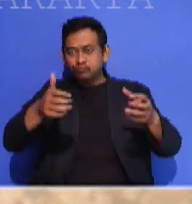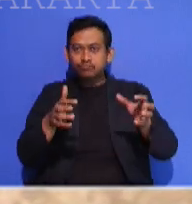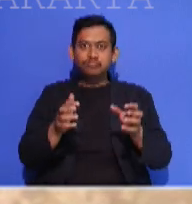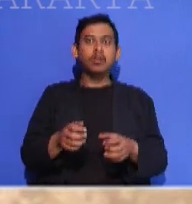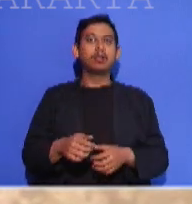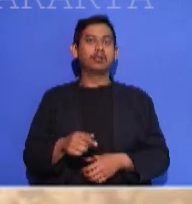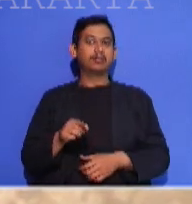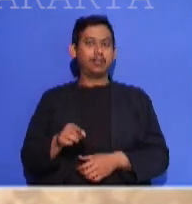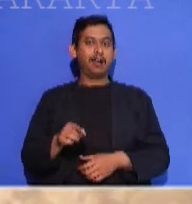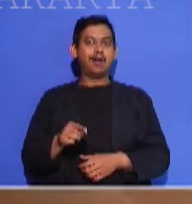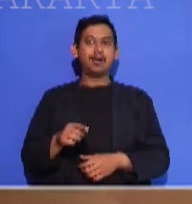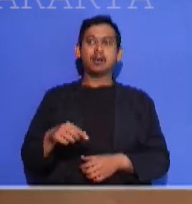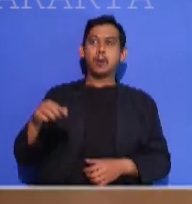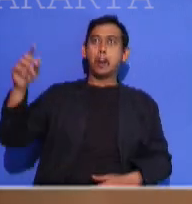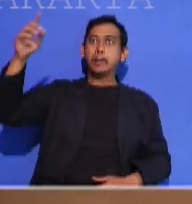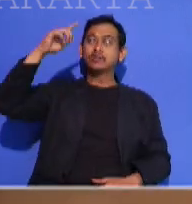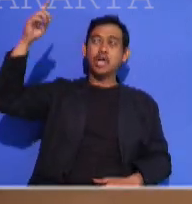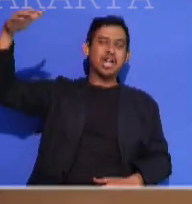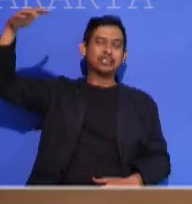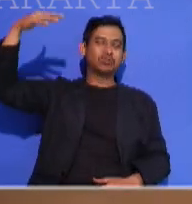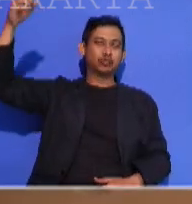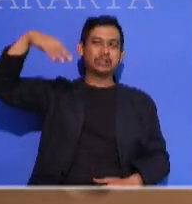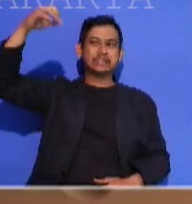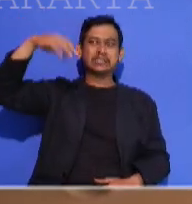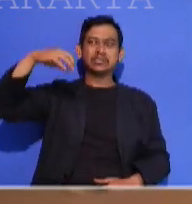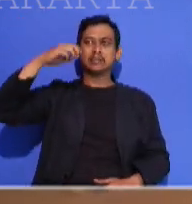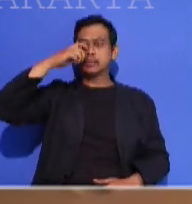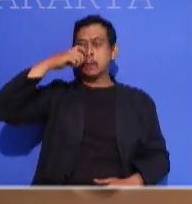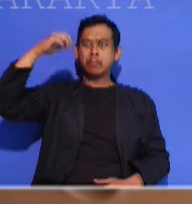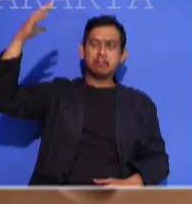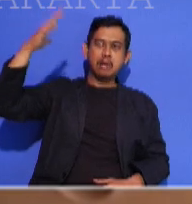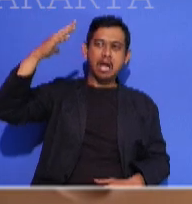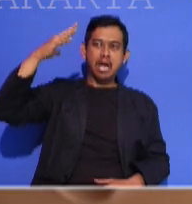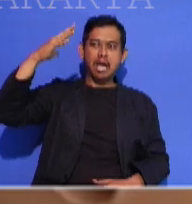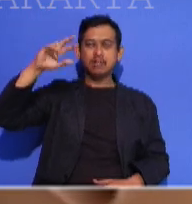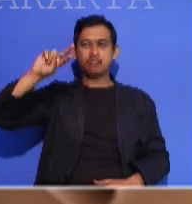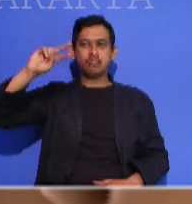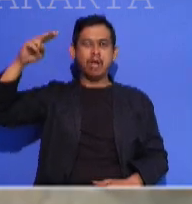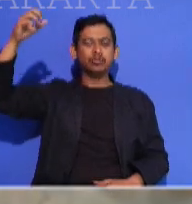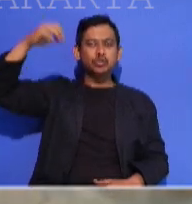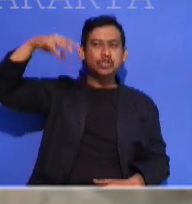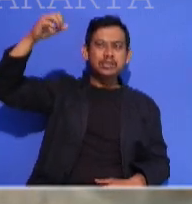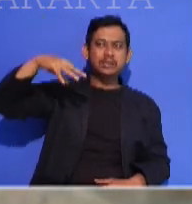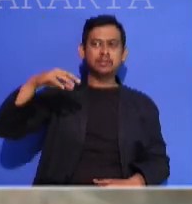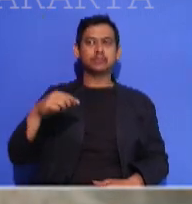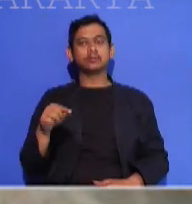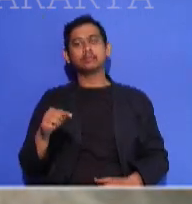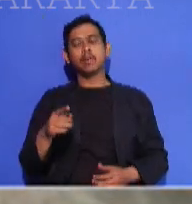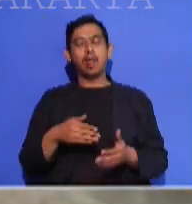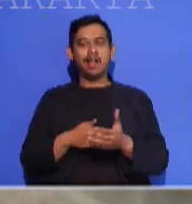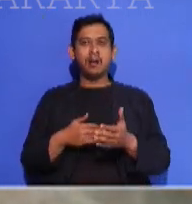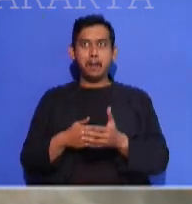rendeng sarta tasih mboten ajekipun kawontenan cuaca kados wekdal sakmenika, mujudaken setunggaling pepalang piyambak